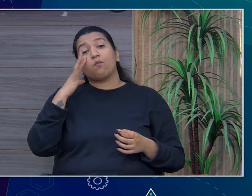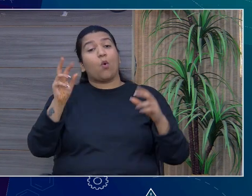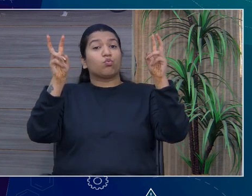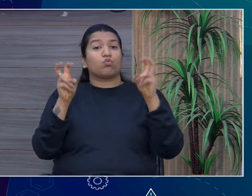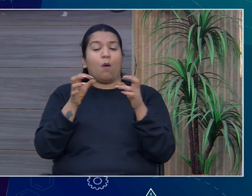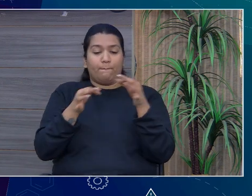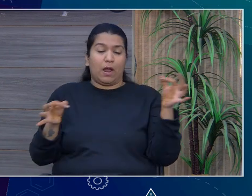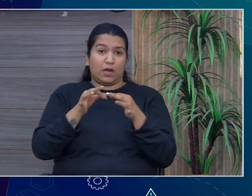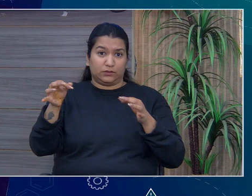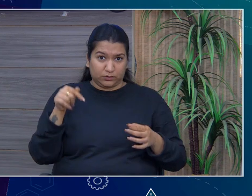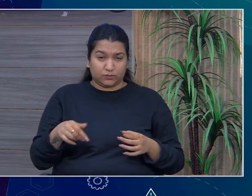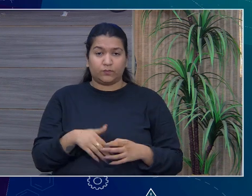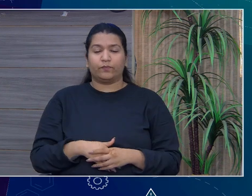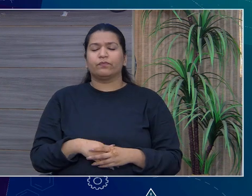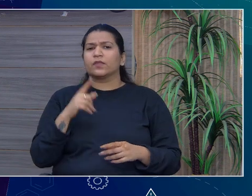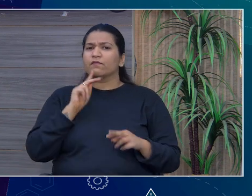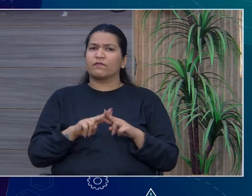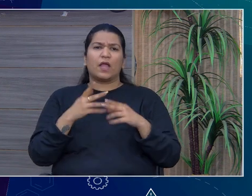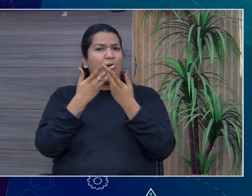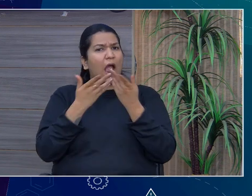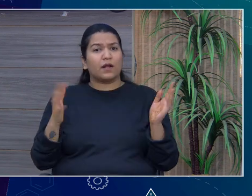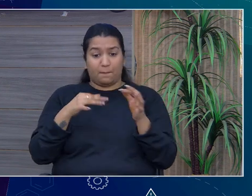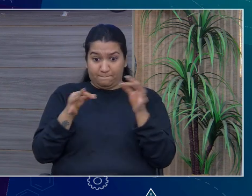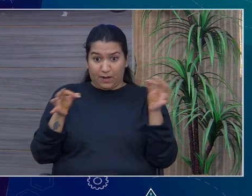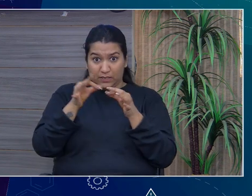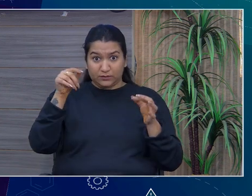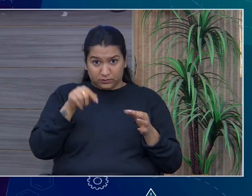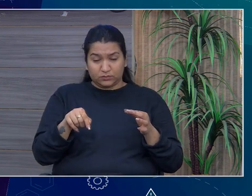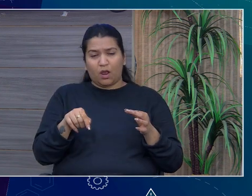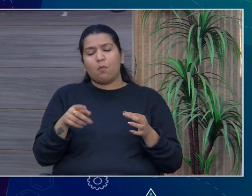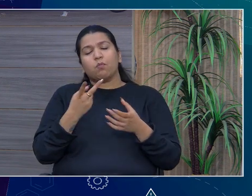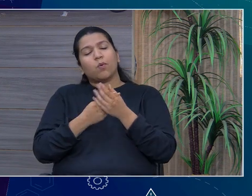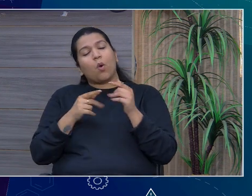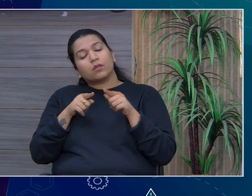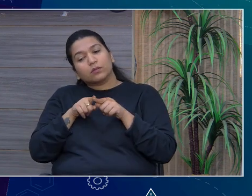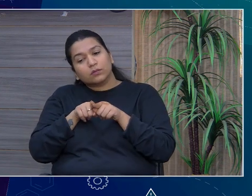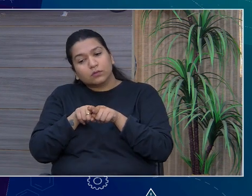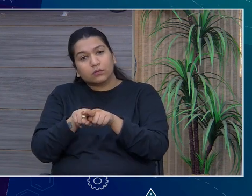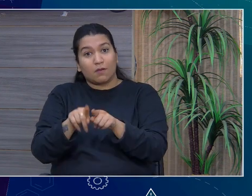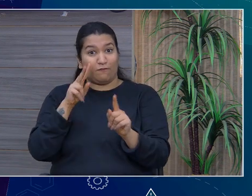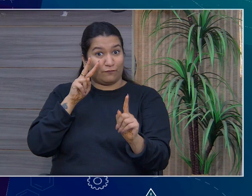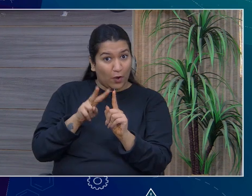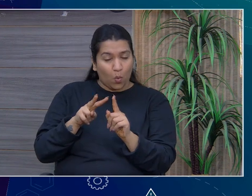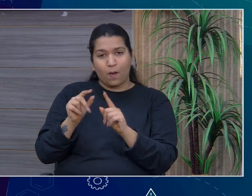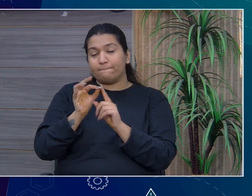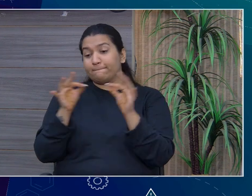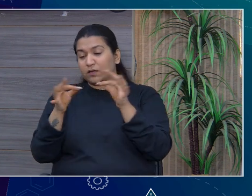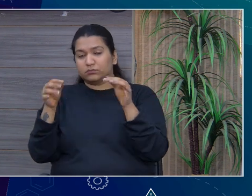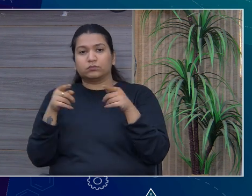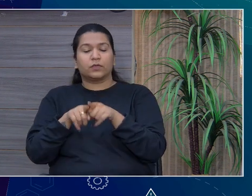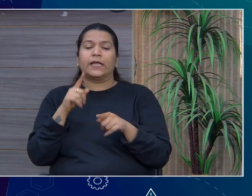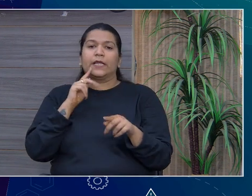भी पेंटिंग के अंदर। अगर मैं कोई भी चीज़, मेजरमेंट और प्रपोर्शन एक्चुअली दोनों साइड एक साथ चलते हैं, अगर कोई भी